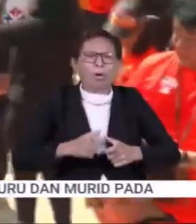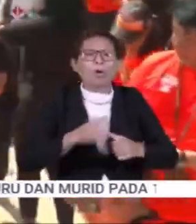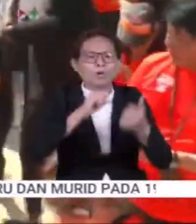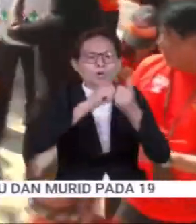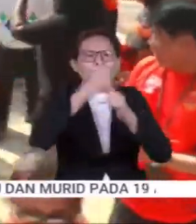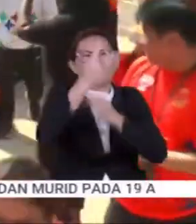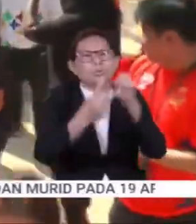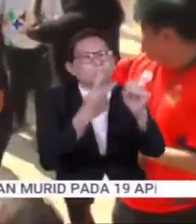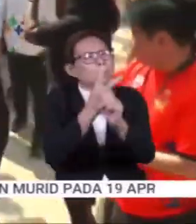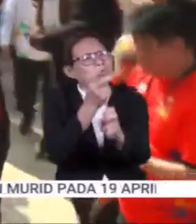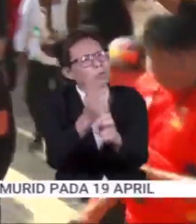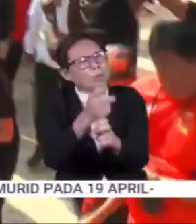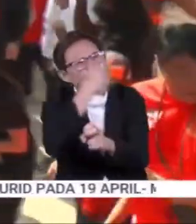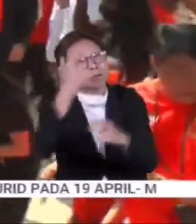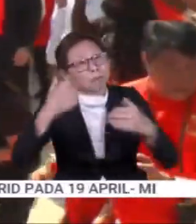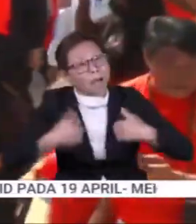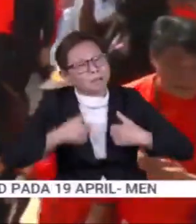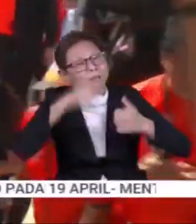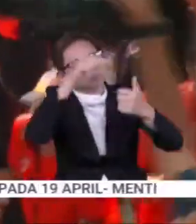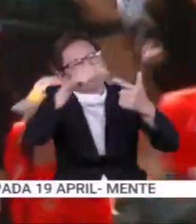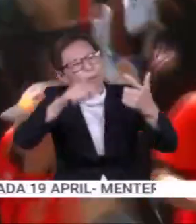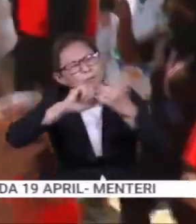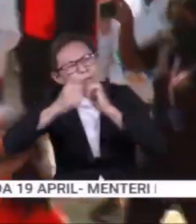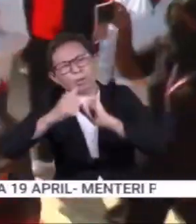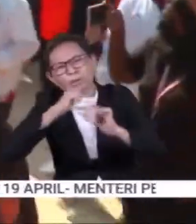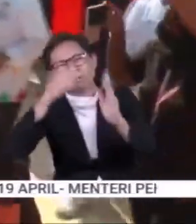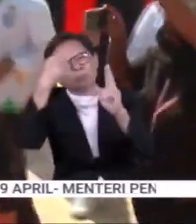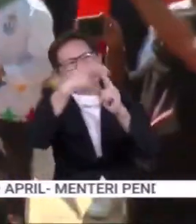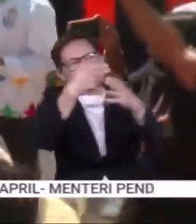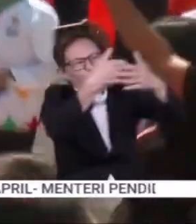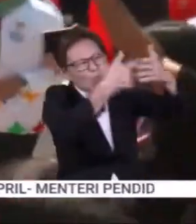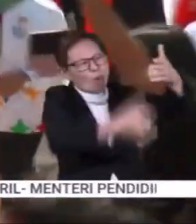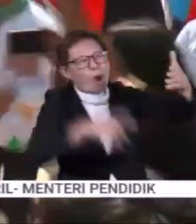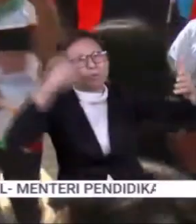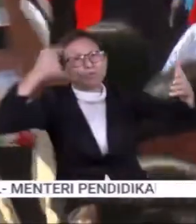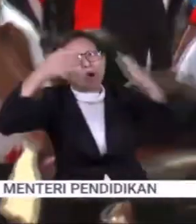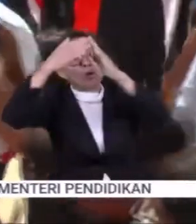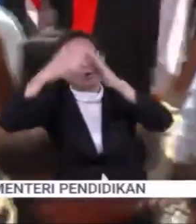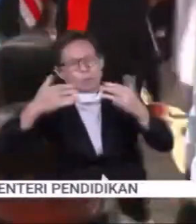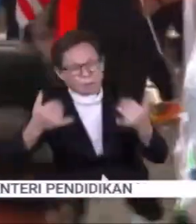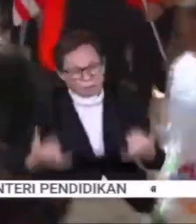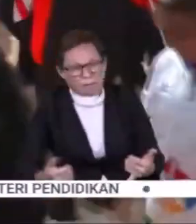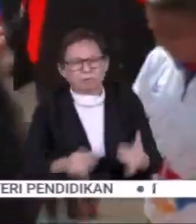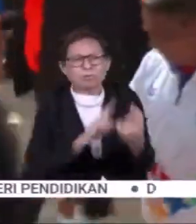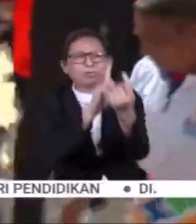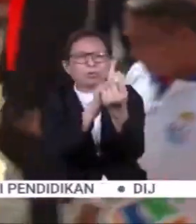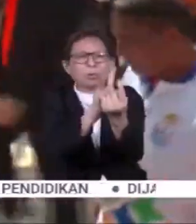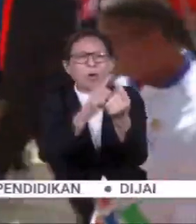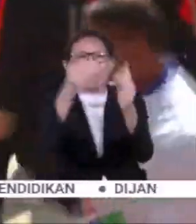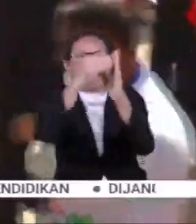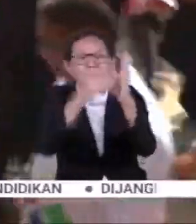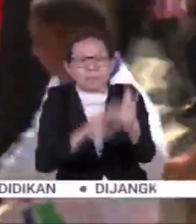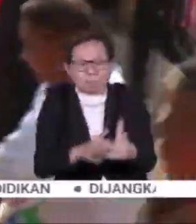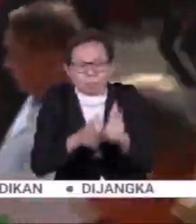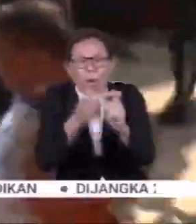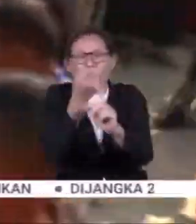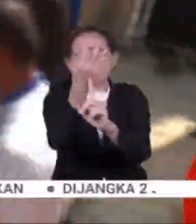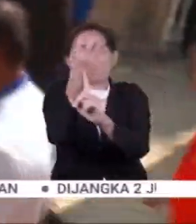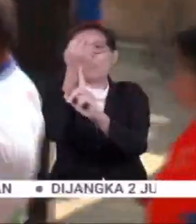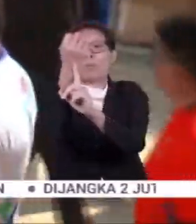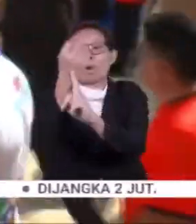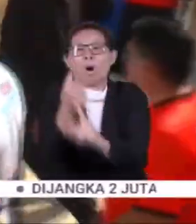Hal ini disebabkan terdapat beberapa pasukan tidak disinarikan oleh tuan rumah kali ini beliau ditemui selepas acara larian